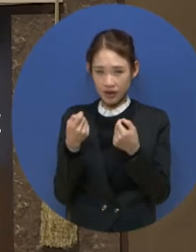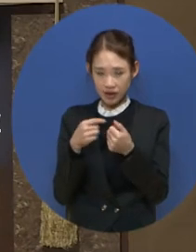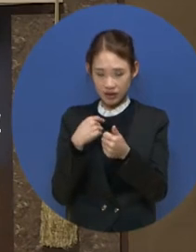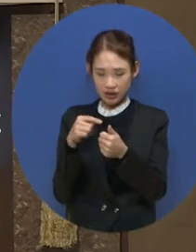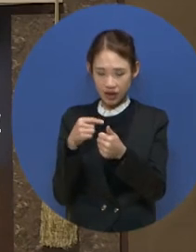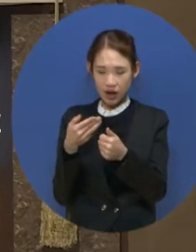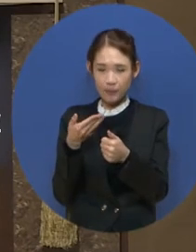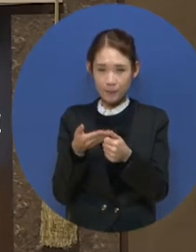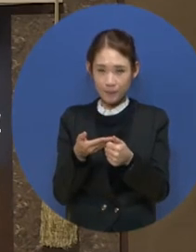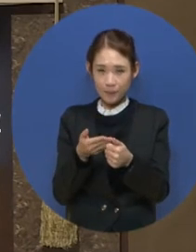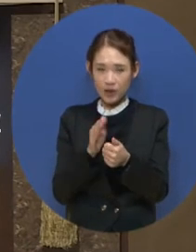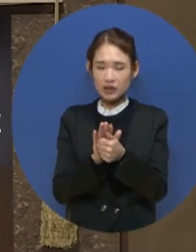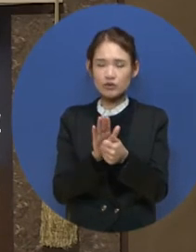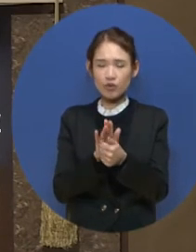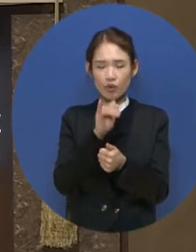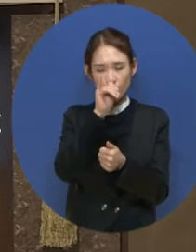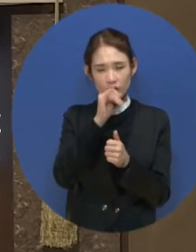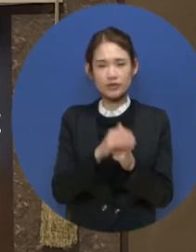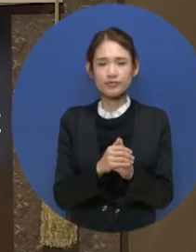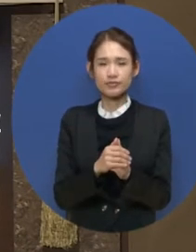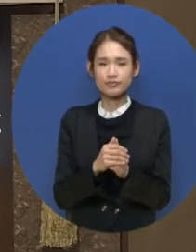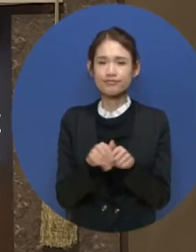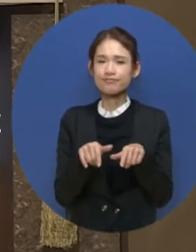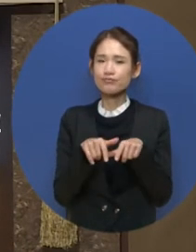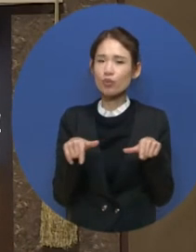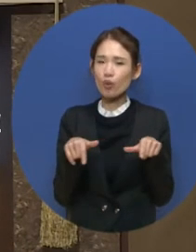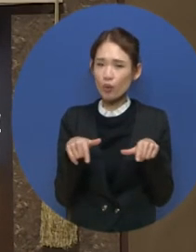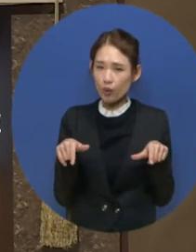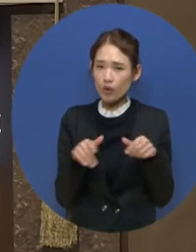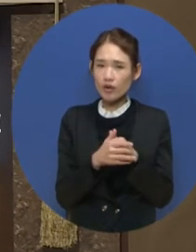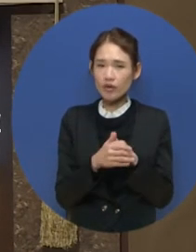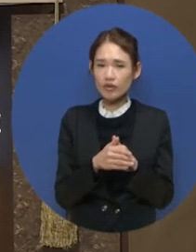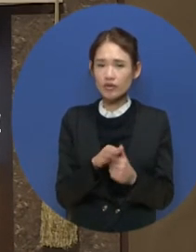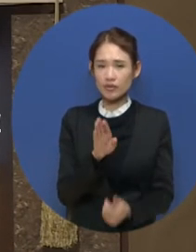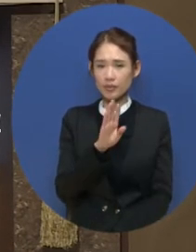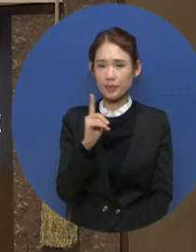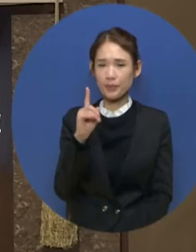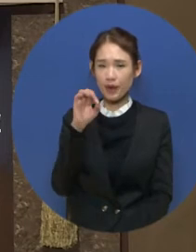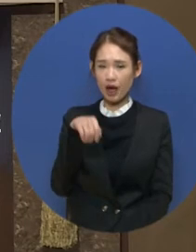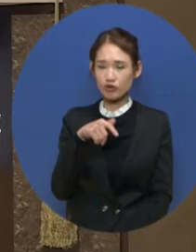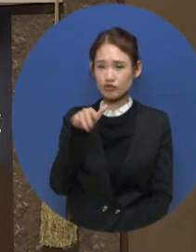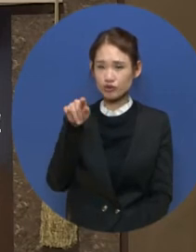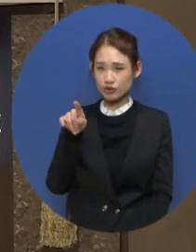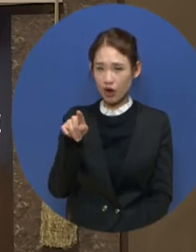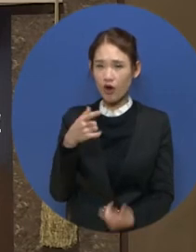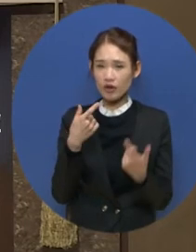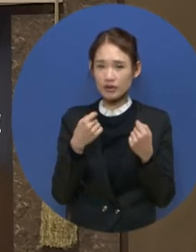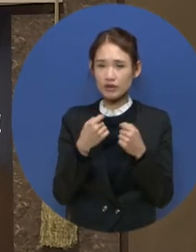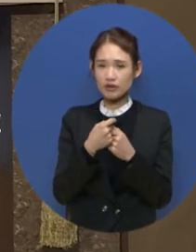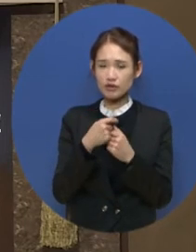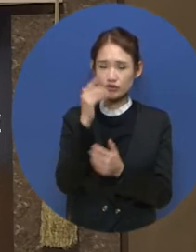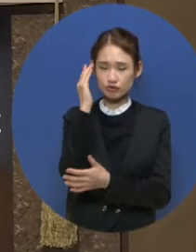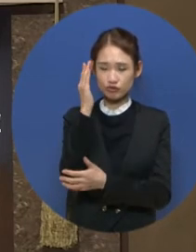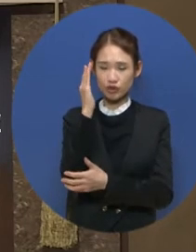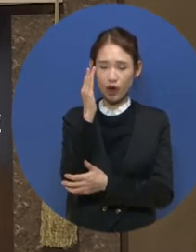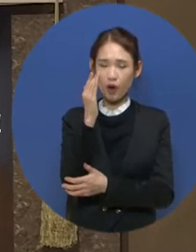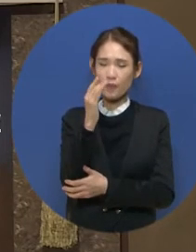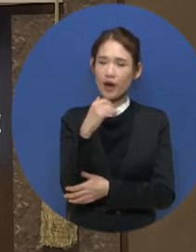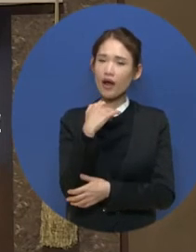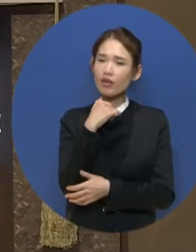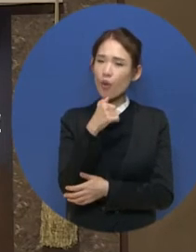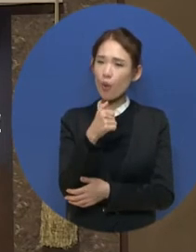가르치고 뭐 지원을 하는데 보통의 이제 a 바우처 이런 수업은 한 50분정도